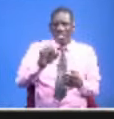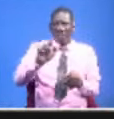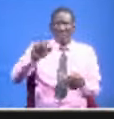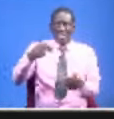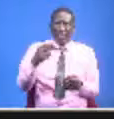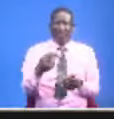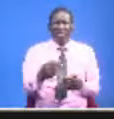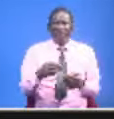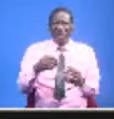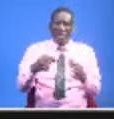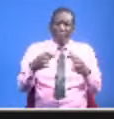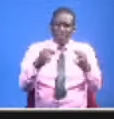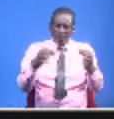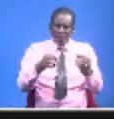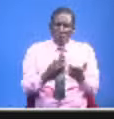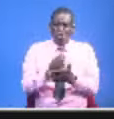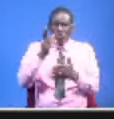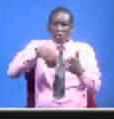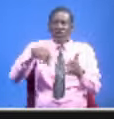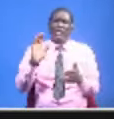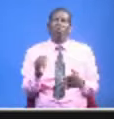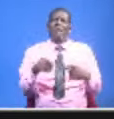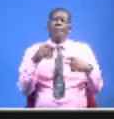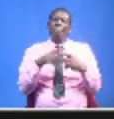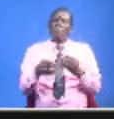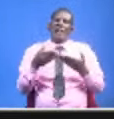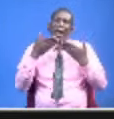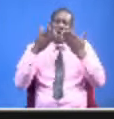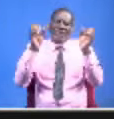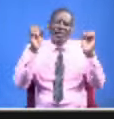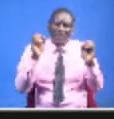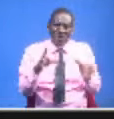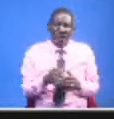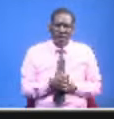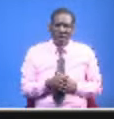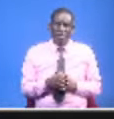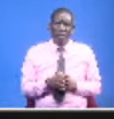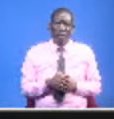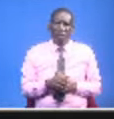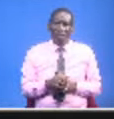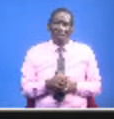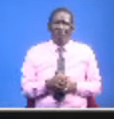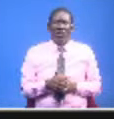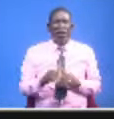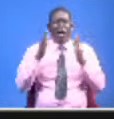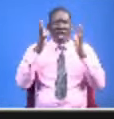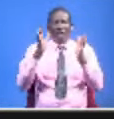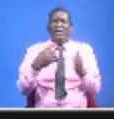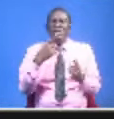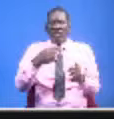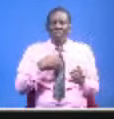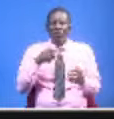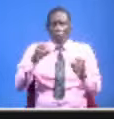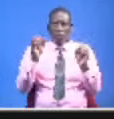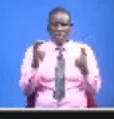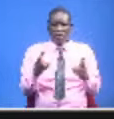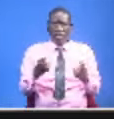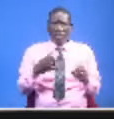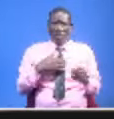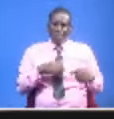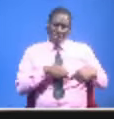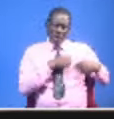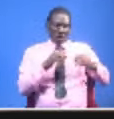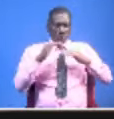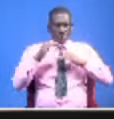pekee ujumbe mwingine kupitia WhatsApp, lakini hakujibiwa. Voice call again. Hi, just tell me you are okay. My heart will